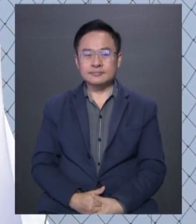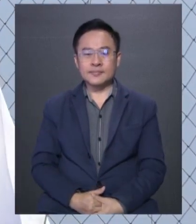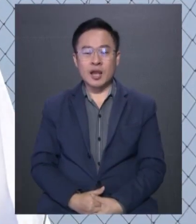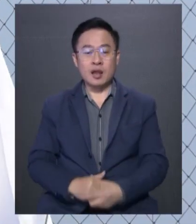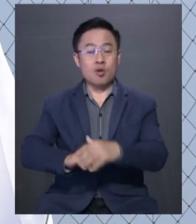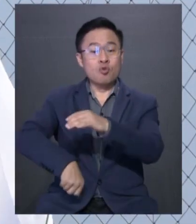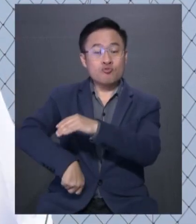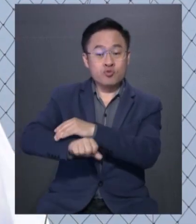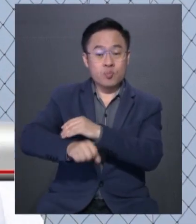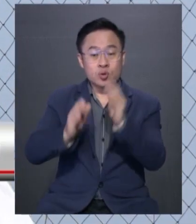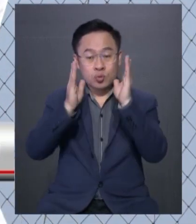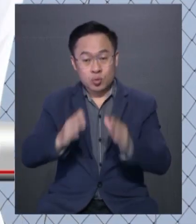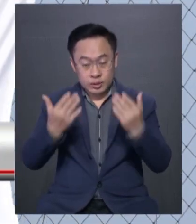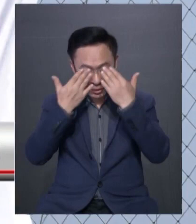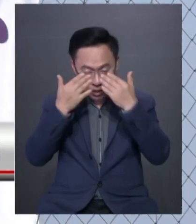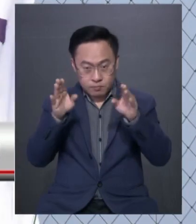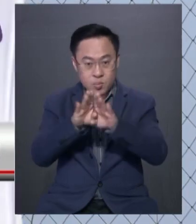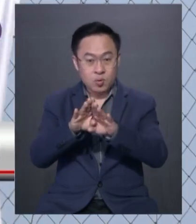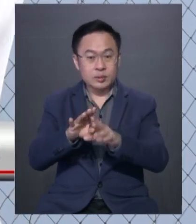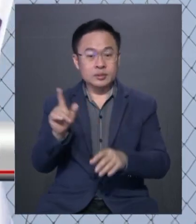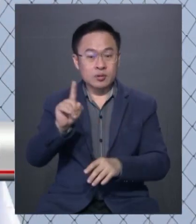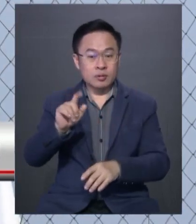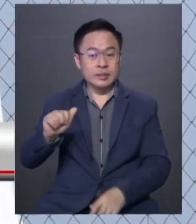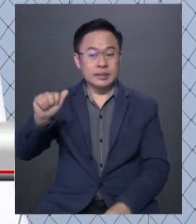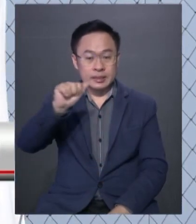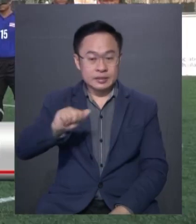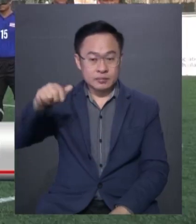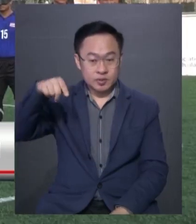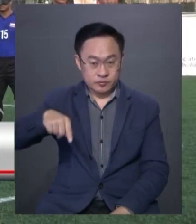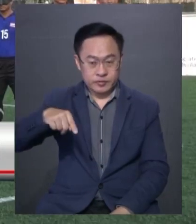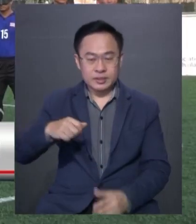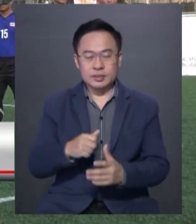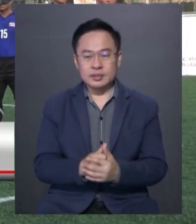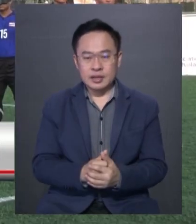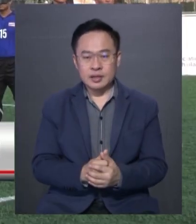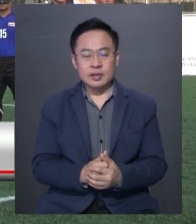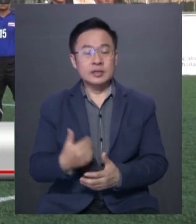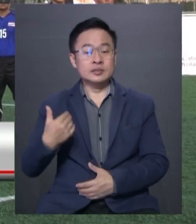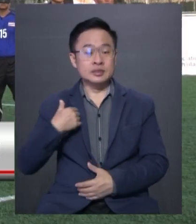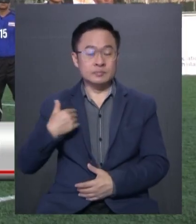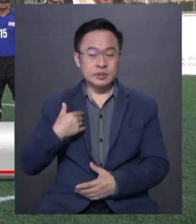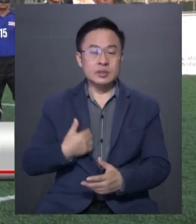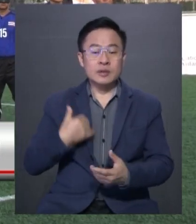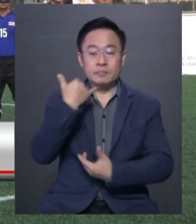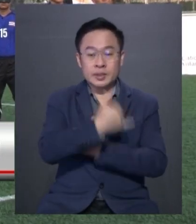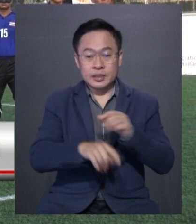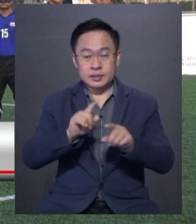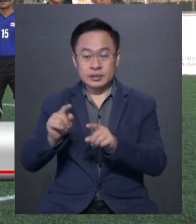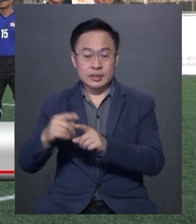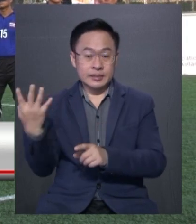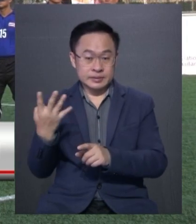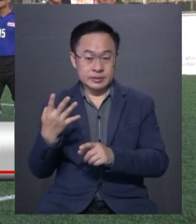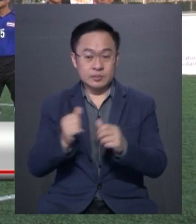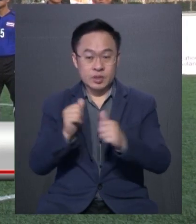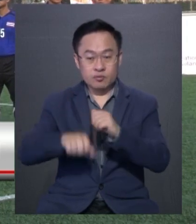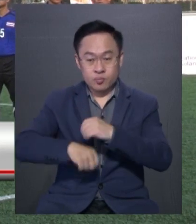เกมการแข่งขันฟุตบอลผู้พิการทางสายตานะคะรายการเอเชียแปซิฟิกอินวิเทชั่นบลายฟุตบอลทัวร์นาเมนต์นะคะมี4ชาติเข้าร่วมการแข่ง